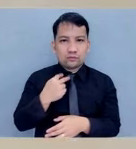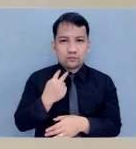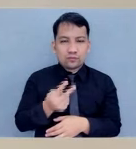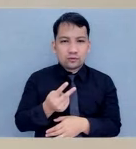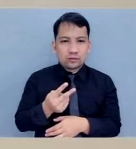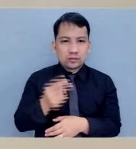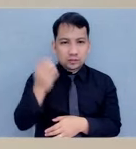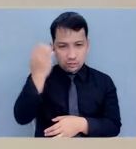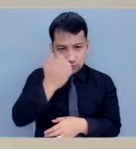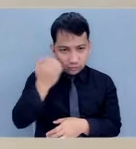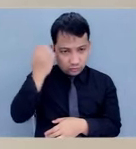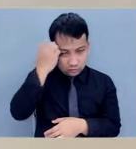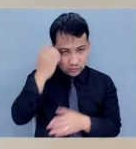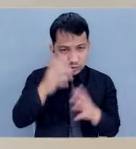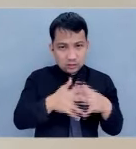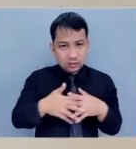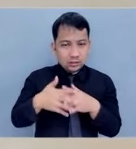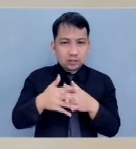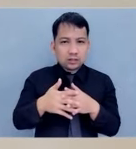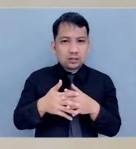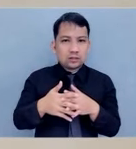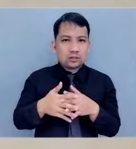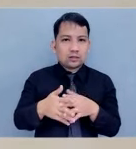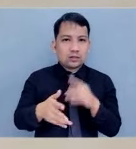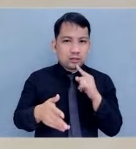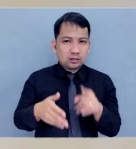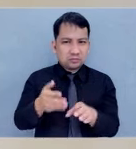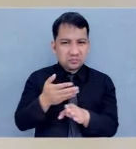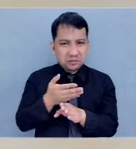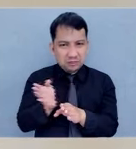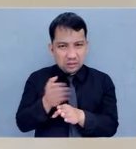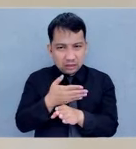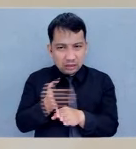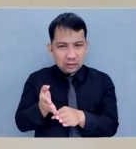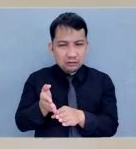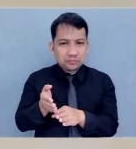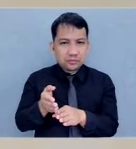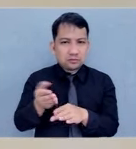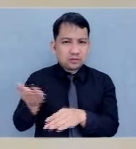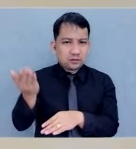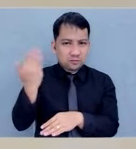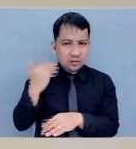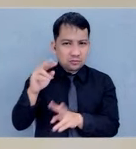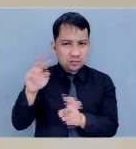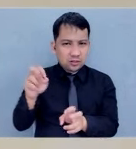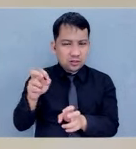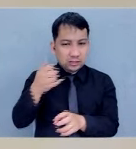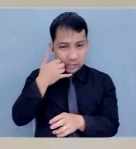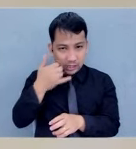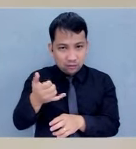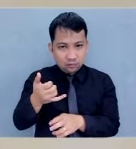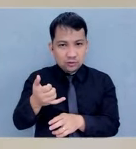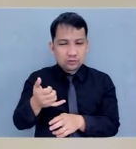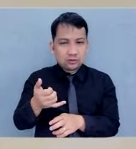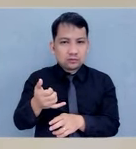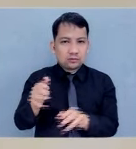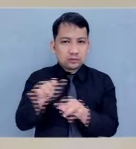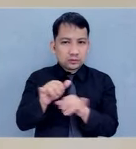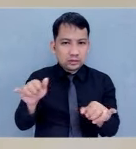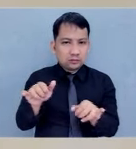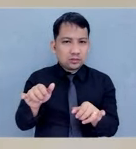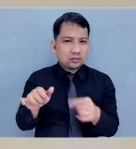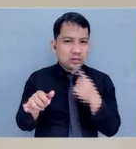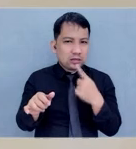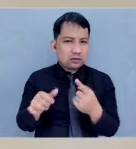If you remember po the budol-budol type of thing in the past na tatawag sa landline, it is similar to that. But this